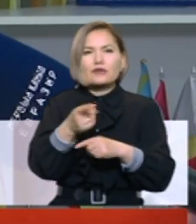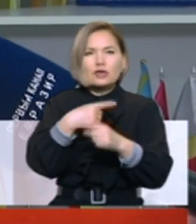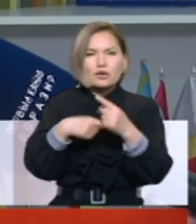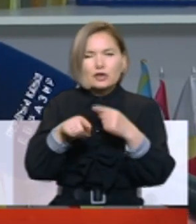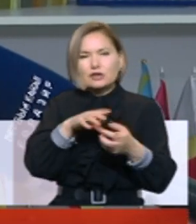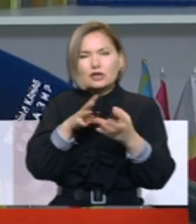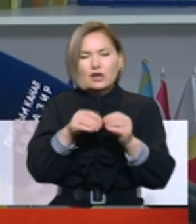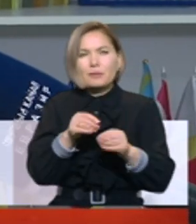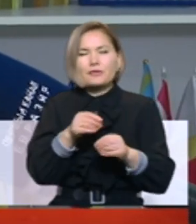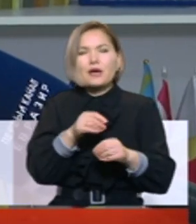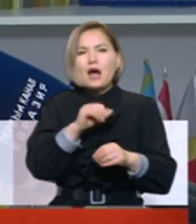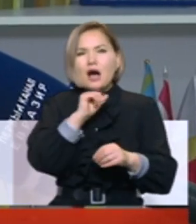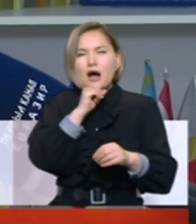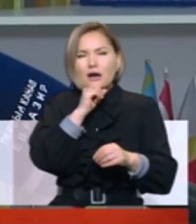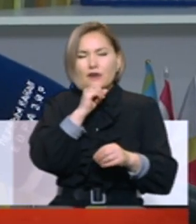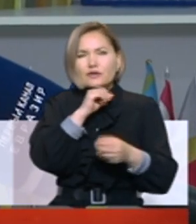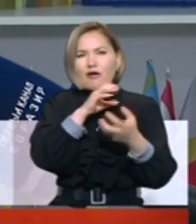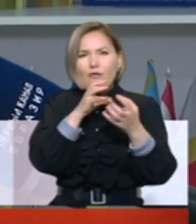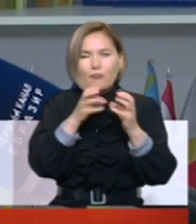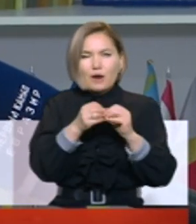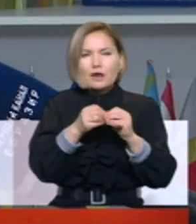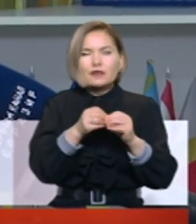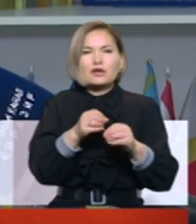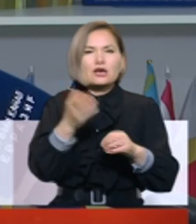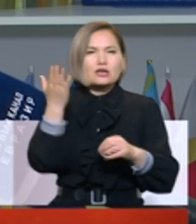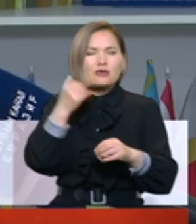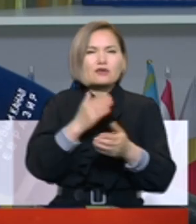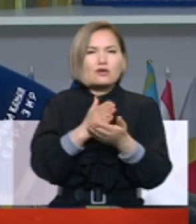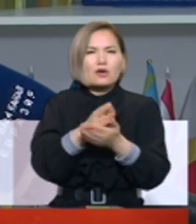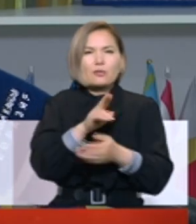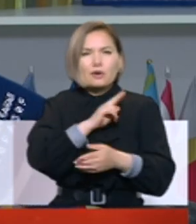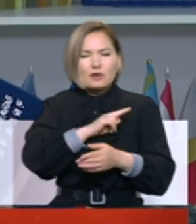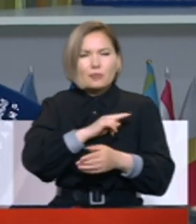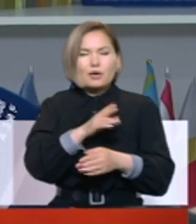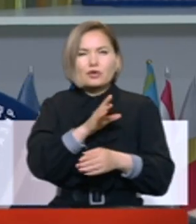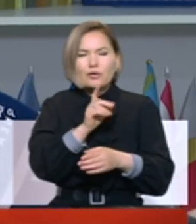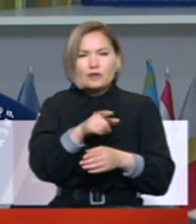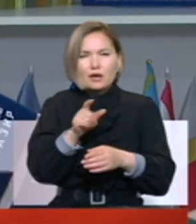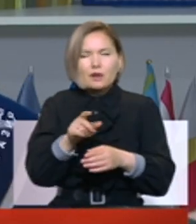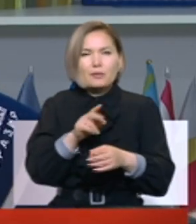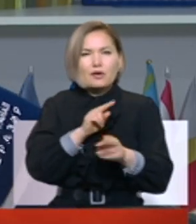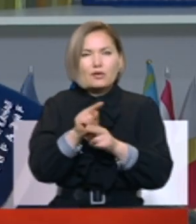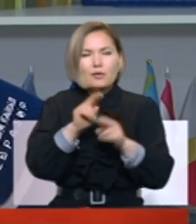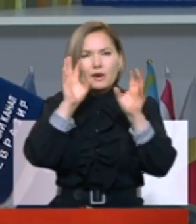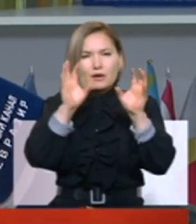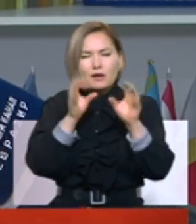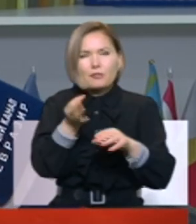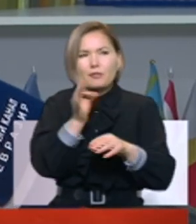адамдарға, мүдделі адамдарға жаңа көмек көрсетуге құқылы, жаңа міндетті жаңа. Сонда біз пайдалануымыз керек.